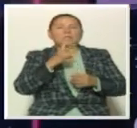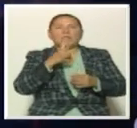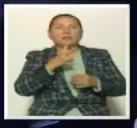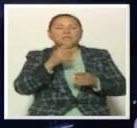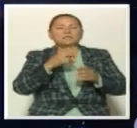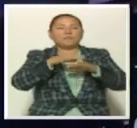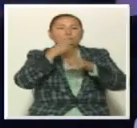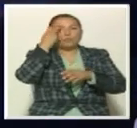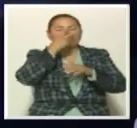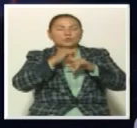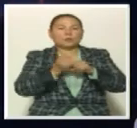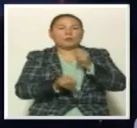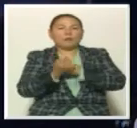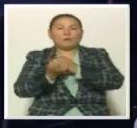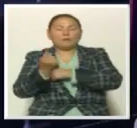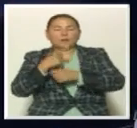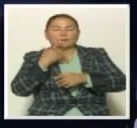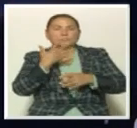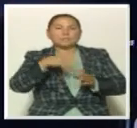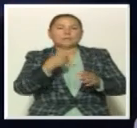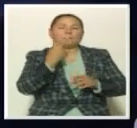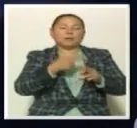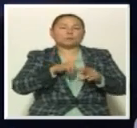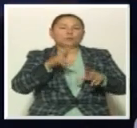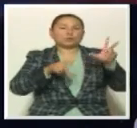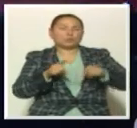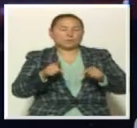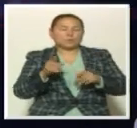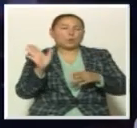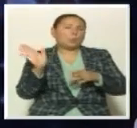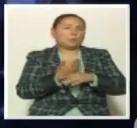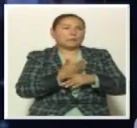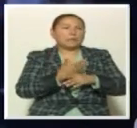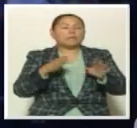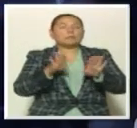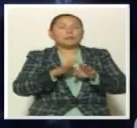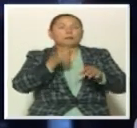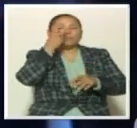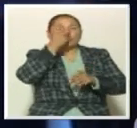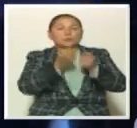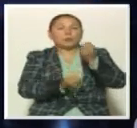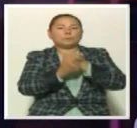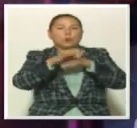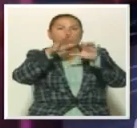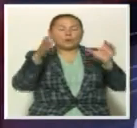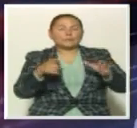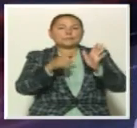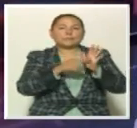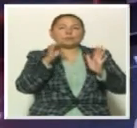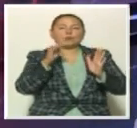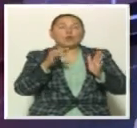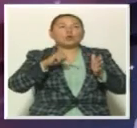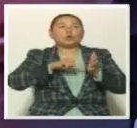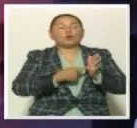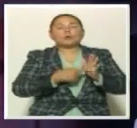несанкционированные свалки в 89 точках, 52 из которых уже ликвидированы. Так, свалки были выявлены в 7 точках в